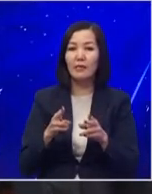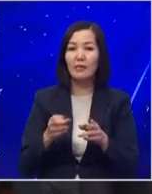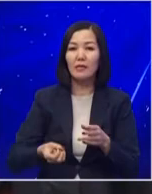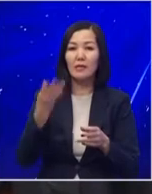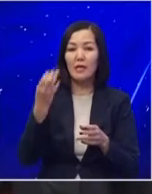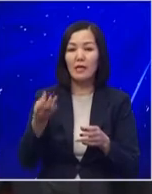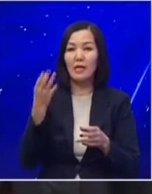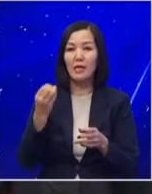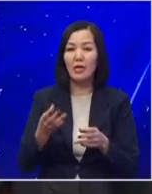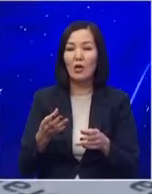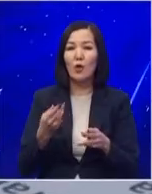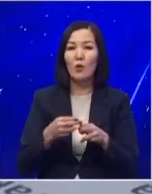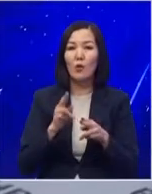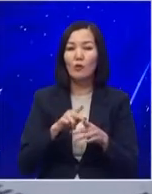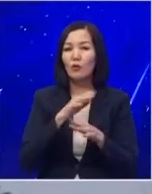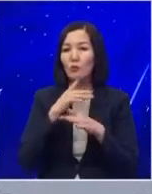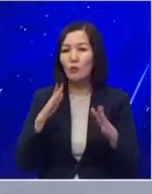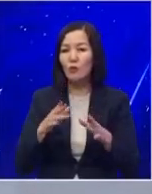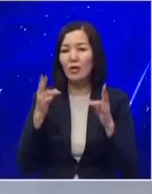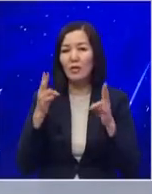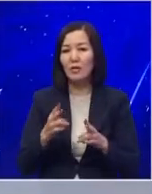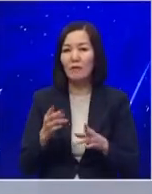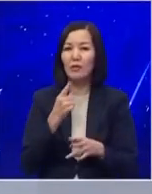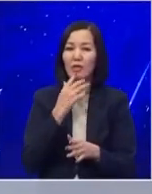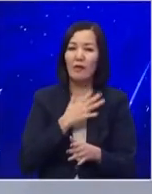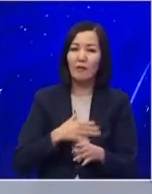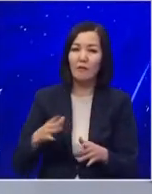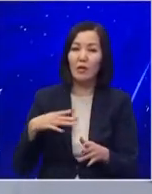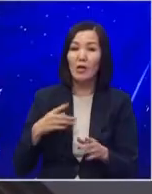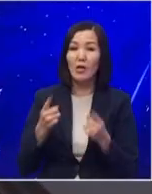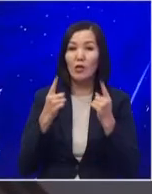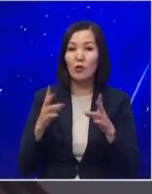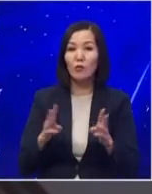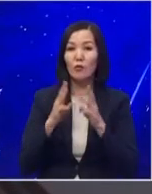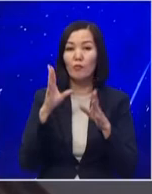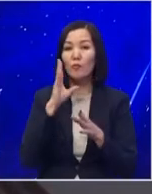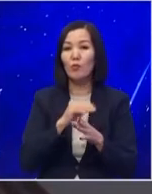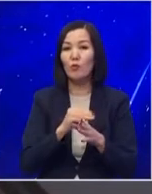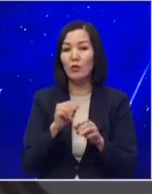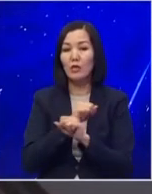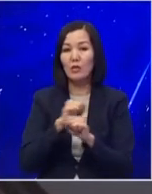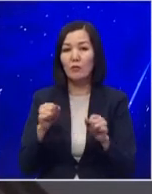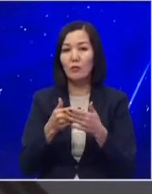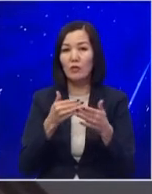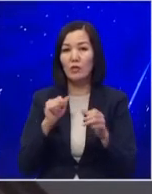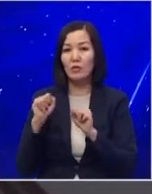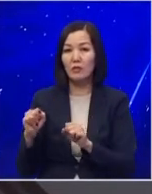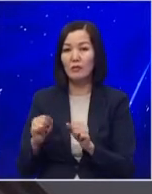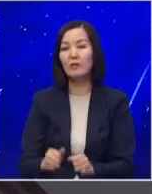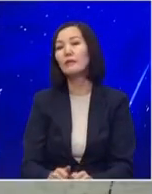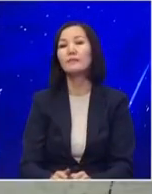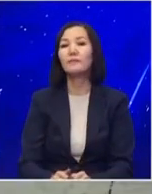ракетницы нередко приводят к мелким возгоранием а то и крупным пожарам задача спасатели не допустить жертв